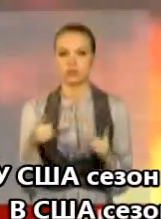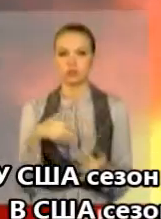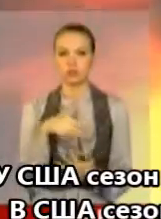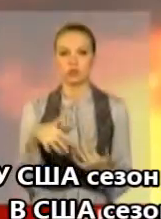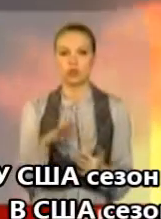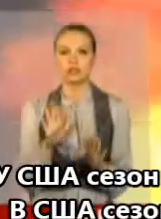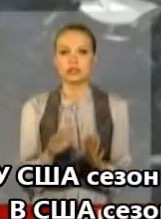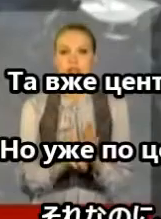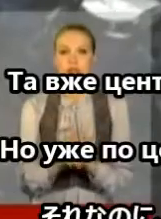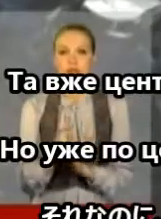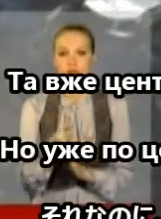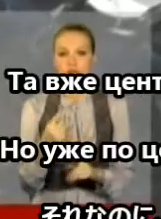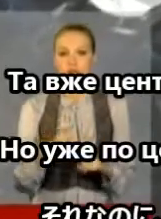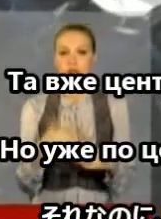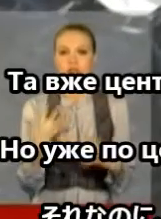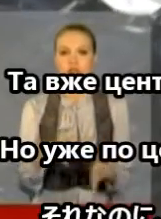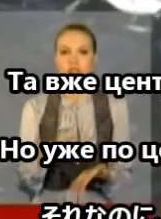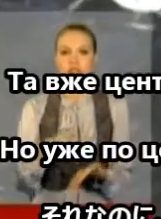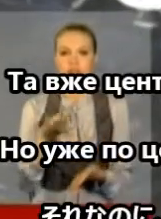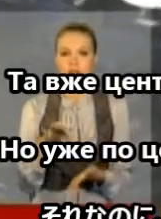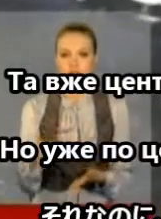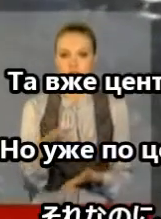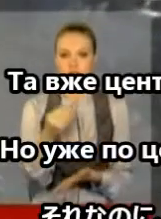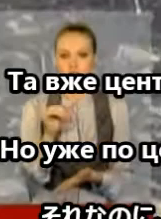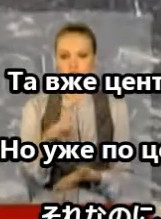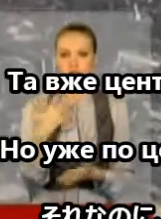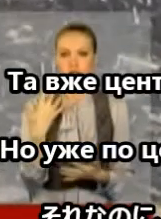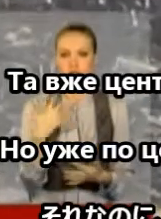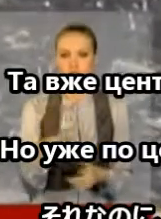лише розпочинається, та вже центральними штатами